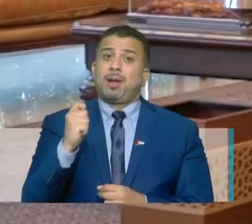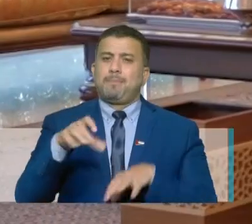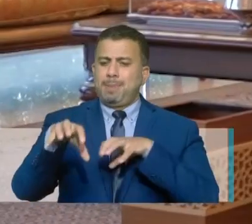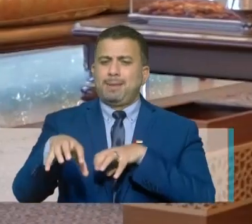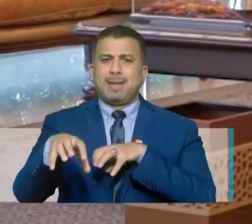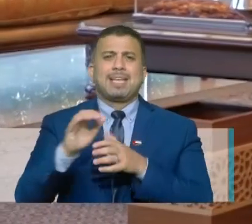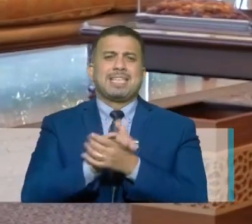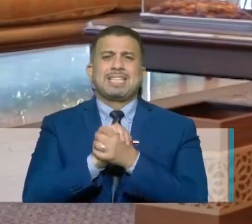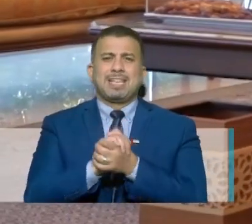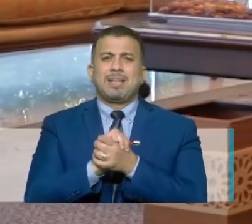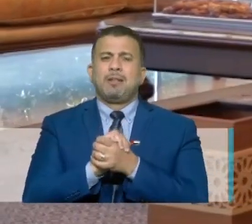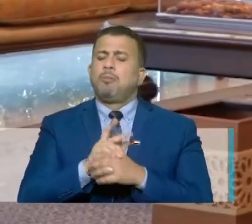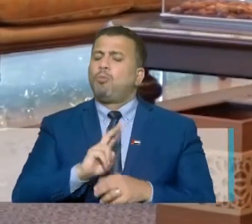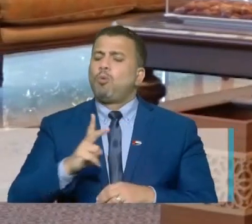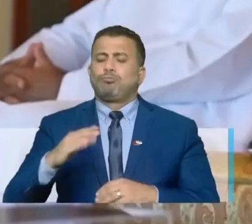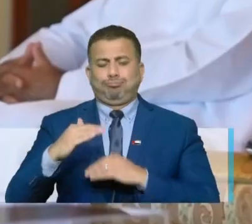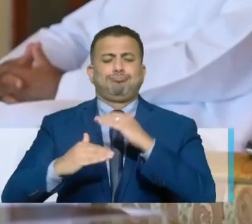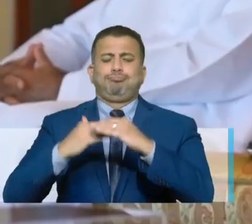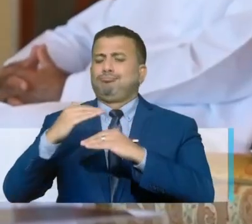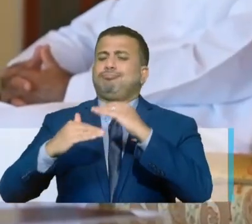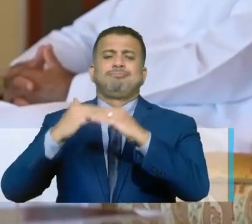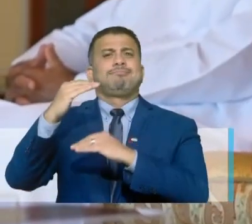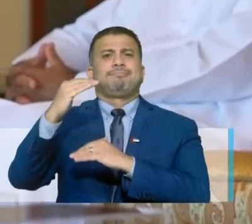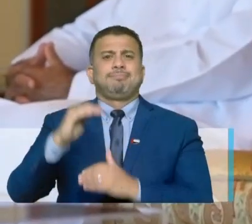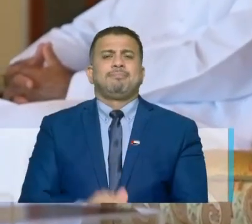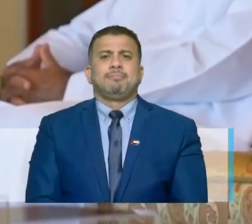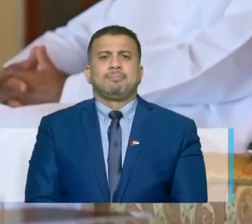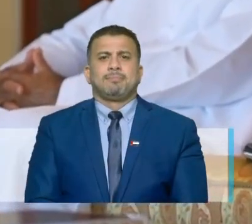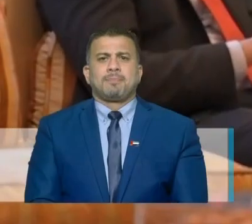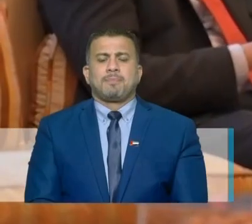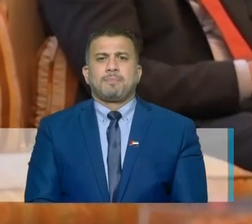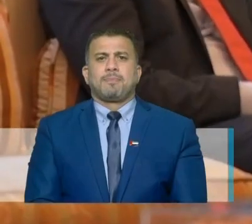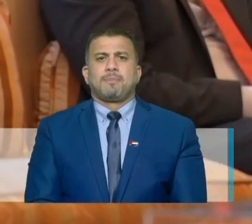الوثيقه بين البلدين الصادقين على مختلف الصعد